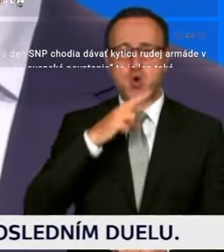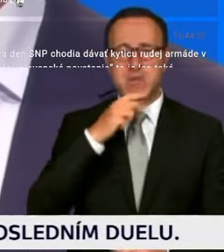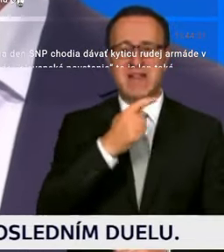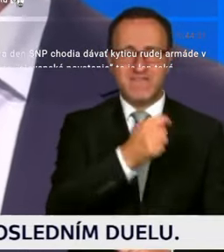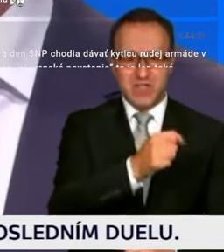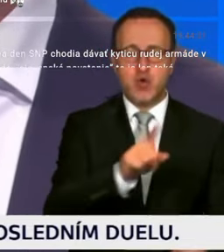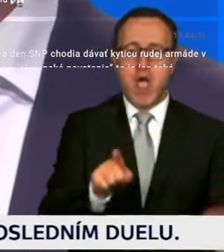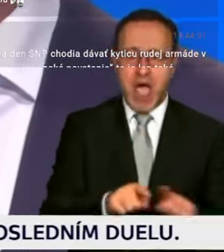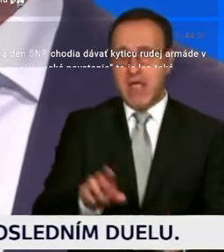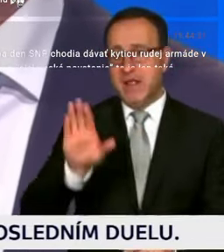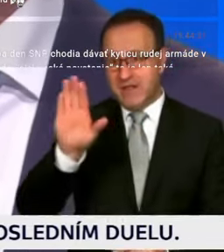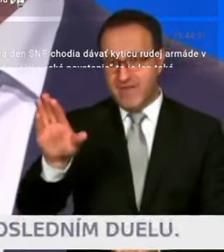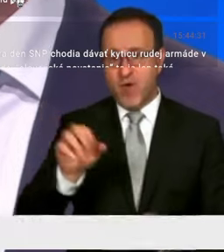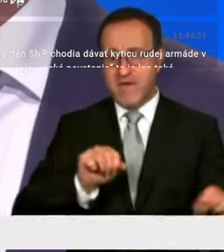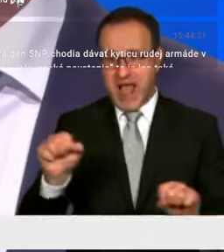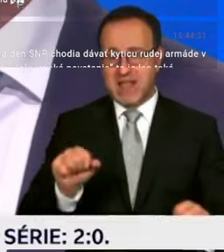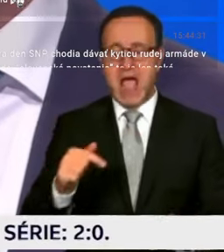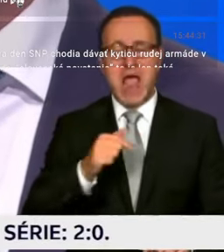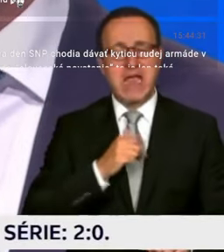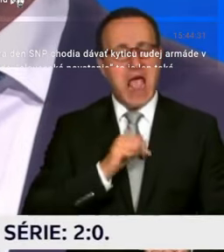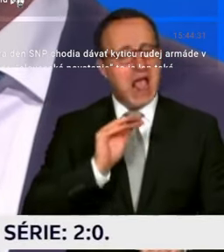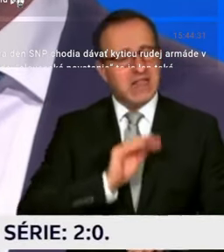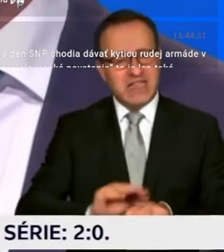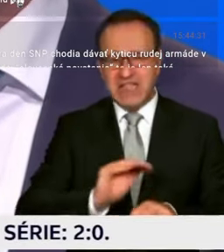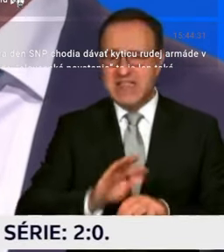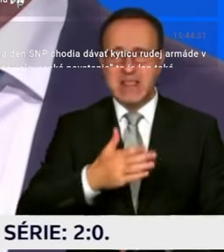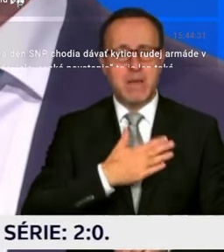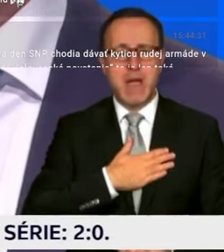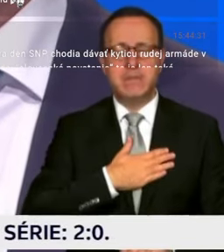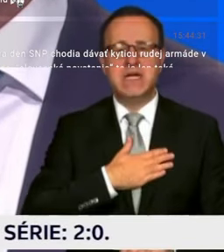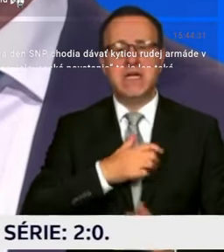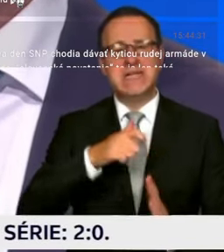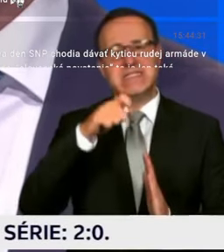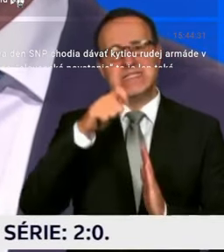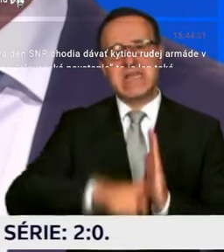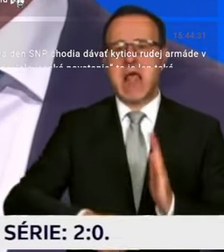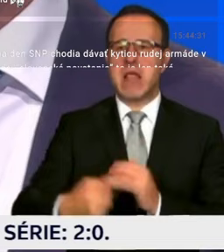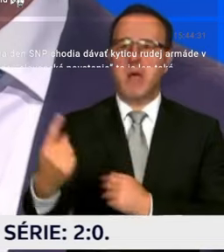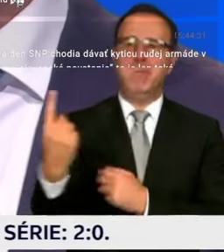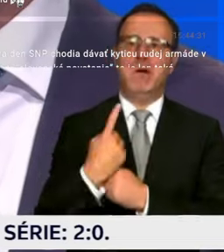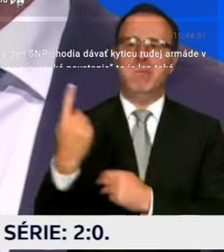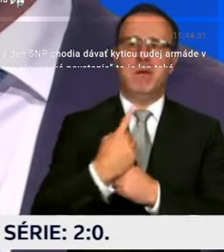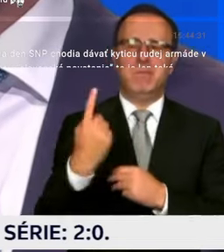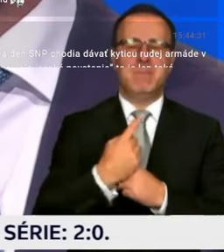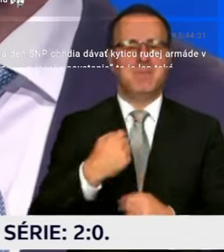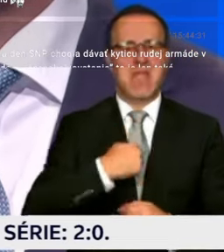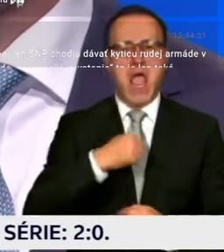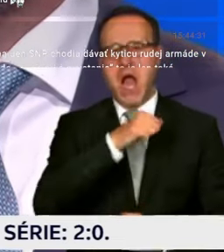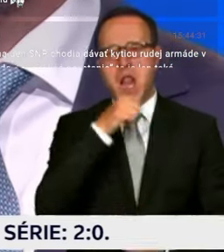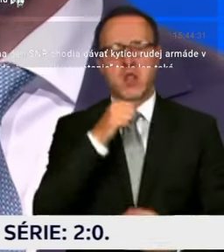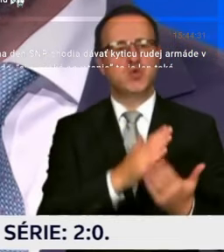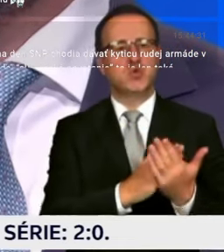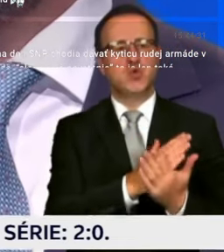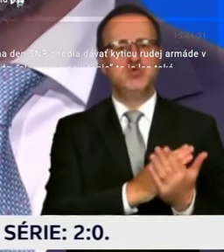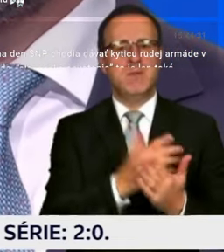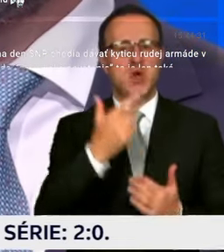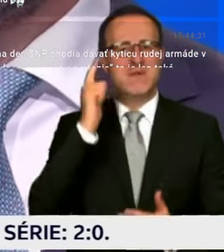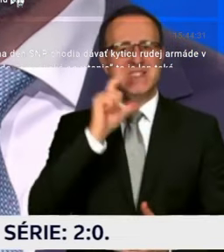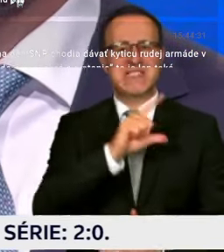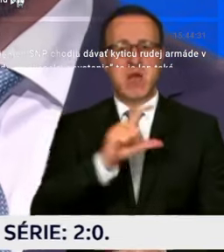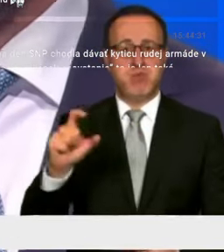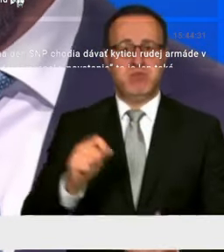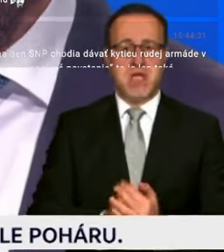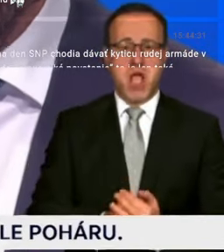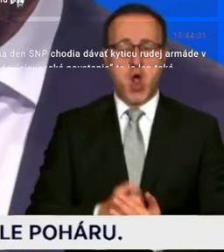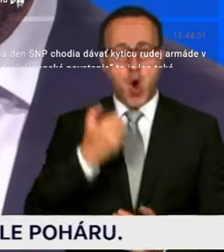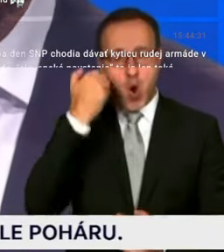vo vašej vláde ale nikdy som nemal žiadne stranícke zadanie jediné zadanie bolo slúžiť Slovenskej republike ale ľudia vedia aké